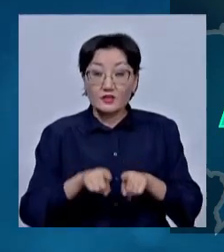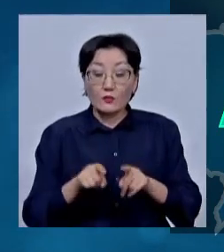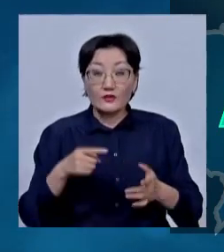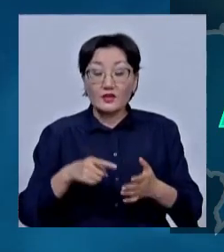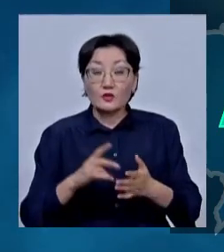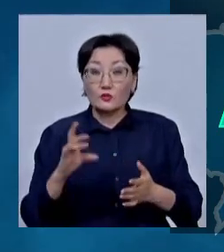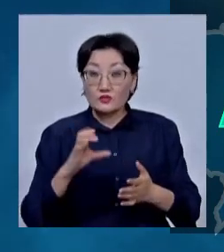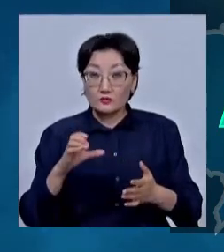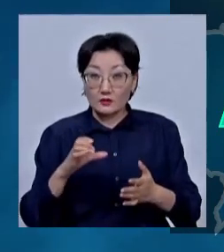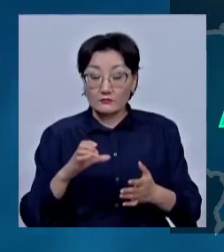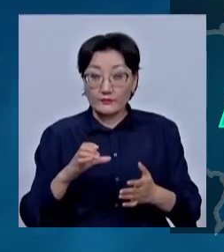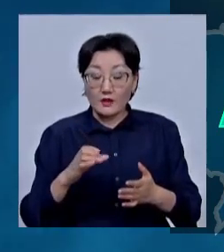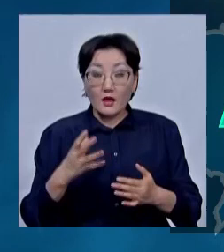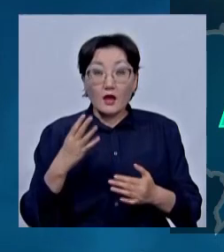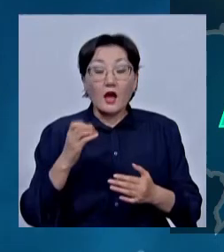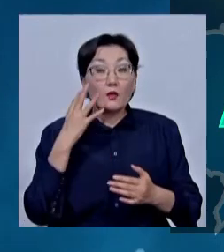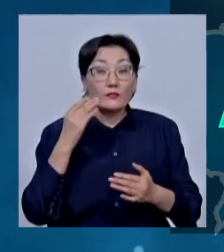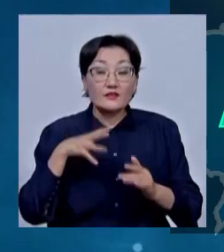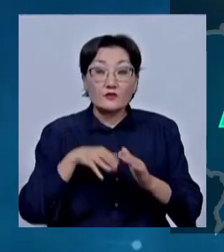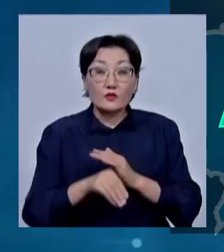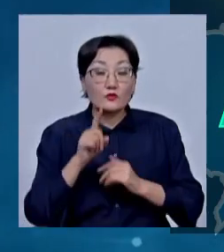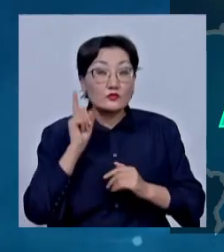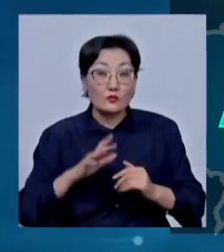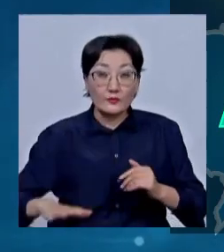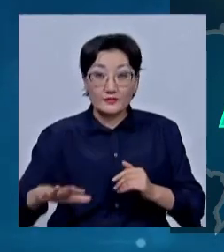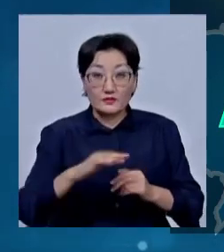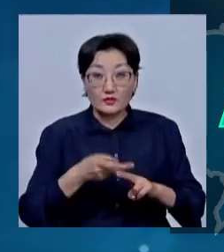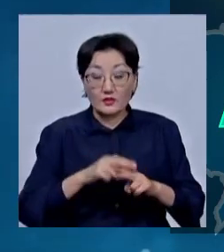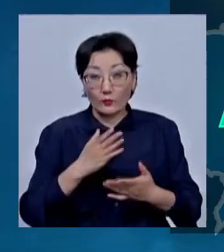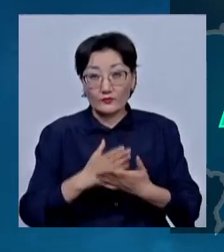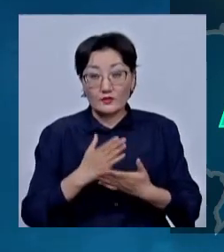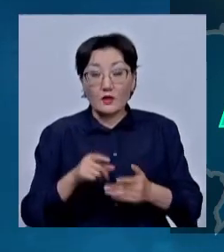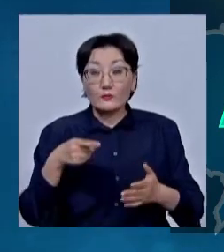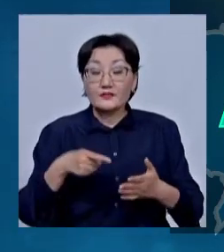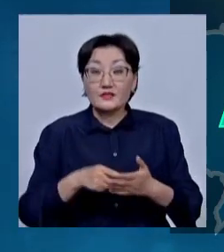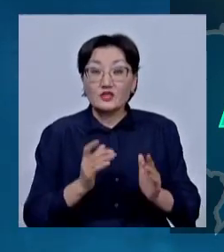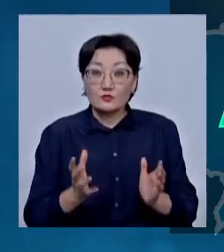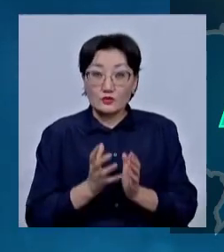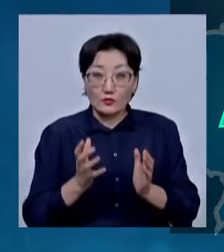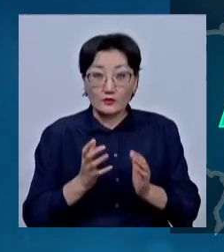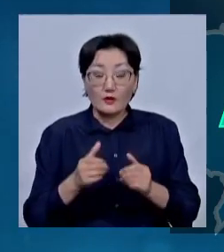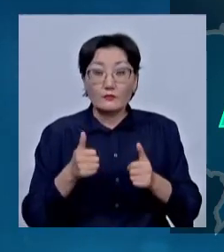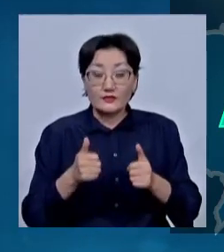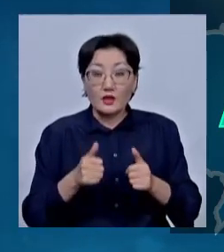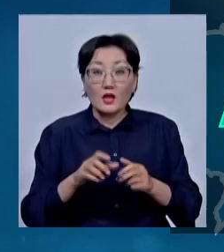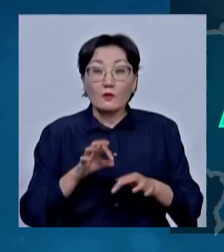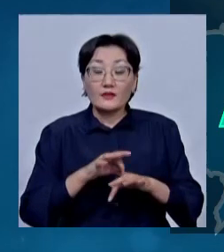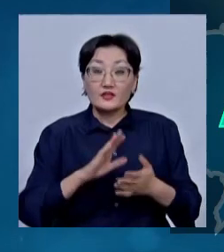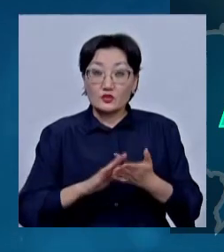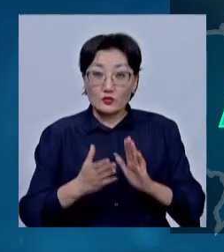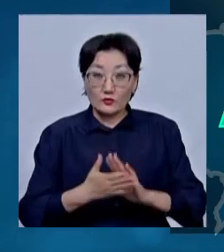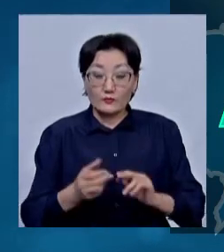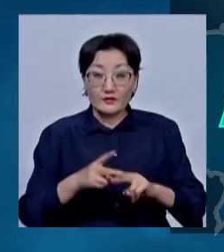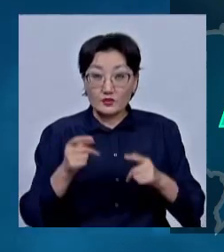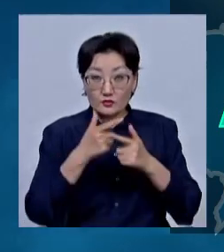город Нур-Султан. А вот Алматы вошел в зеленую зону. Это значит, что в мегаполисе сохраняется благоприятная эпидситуация. Об